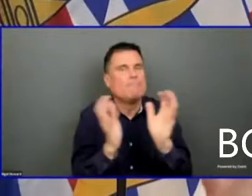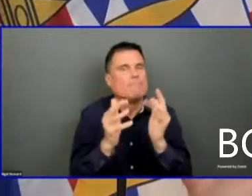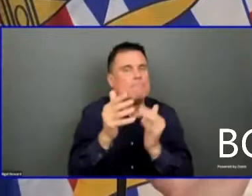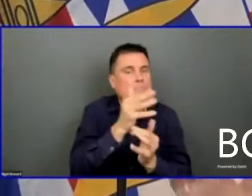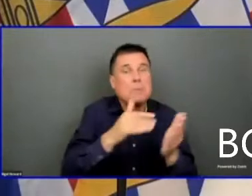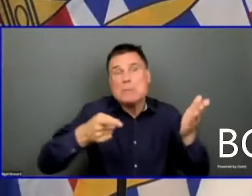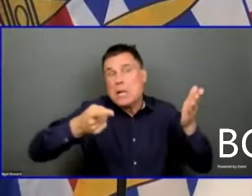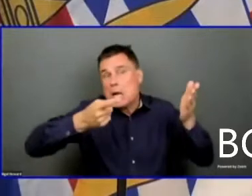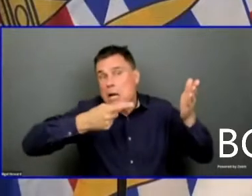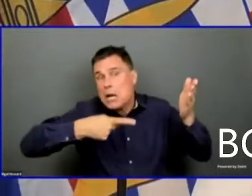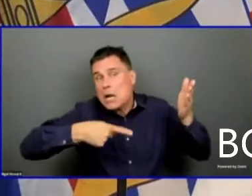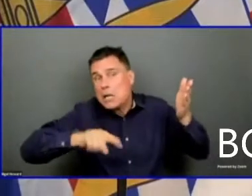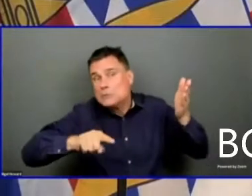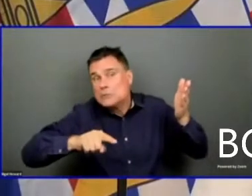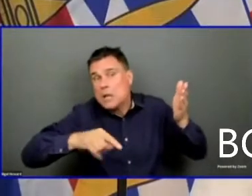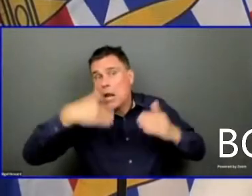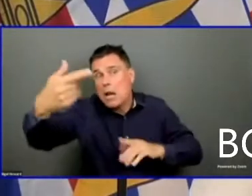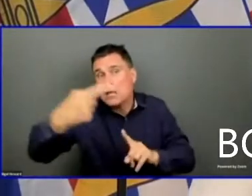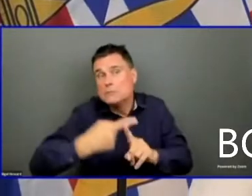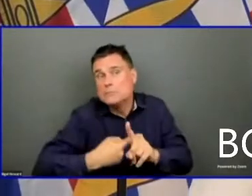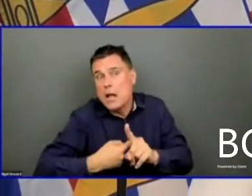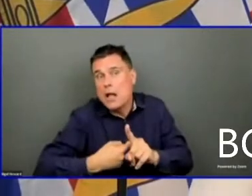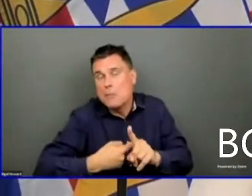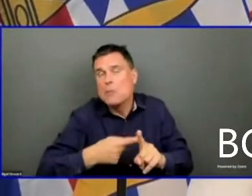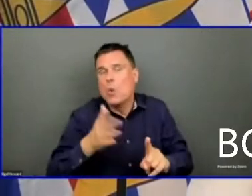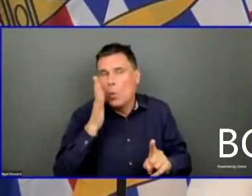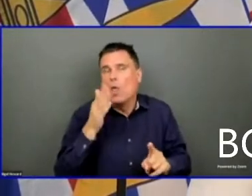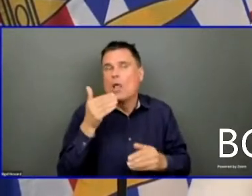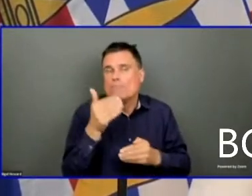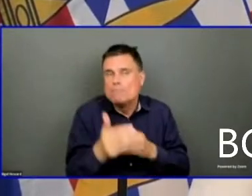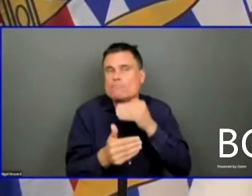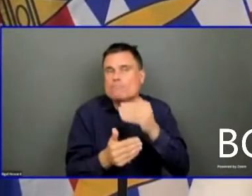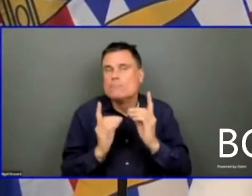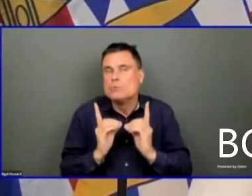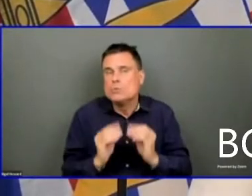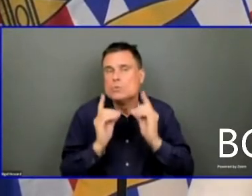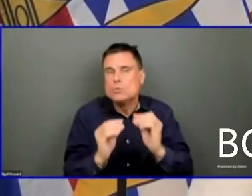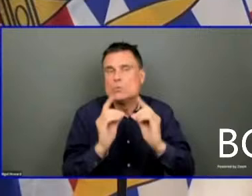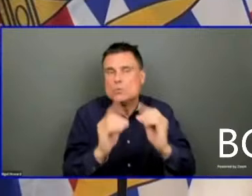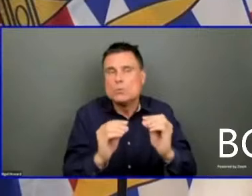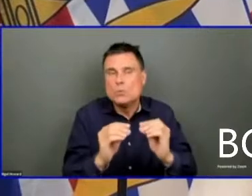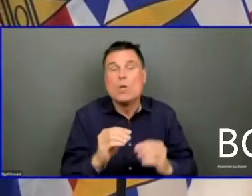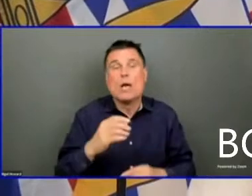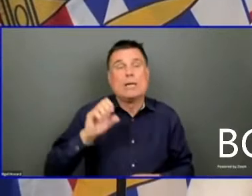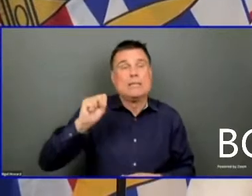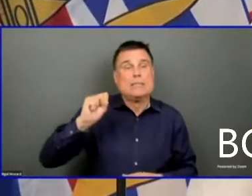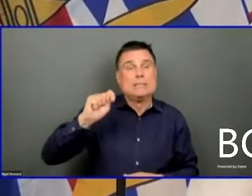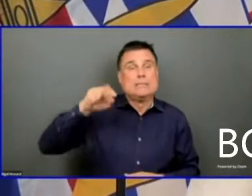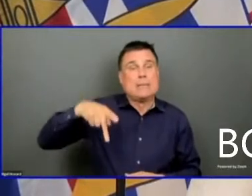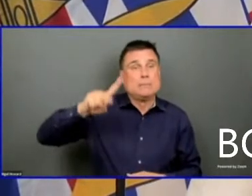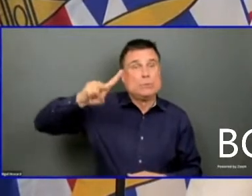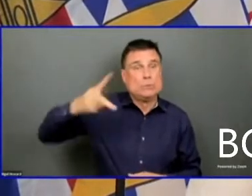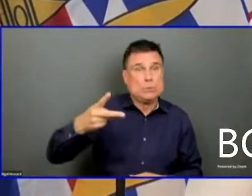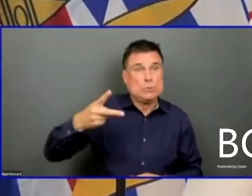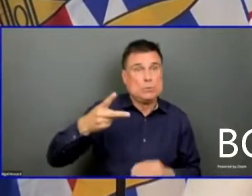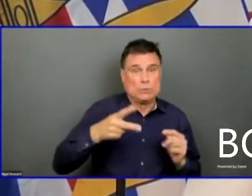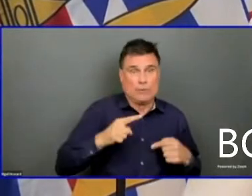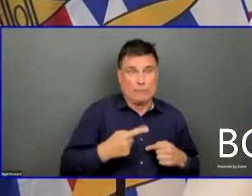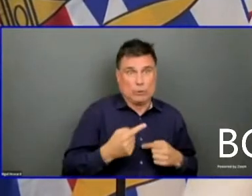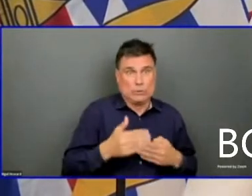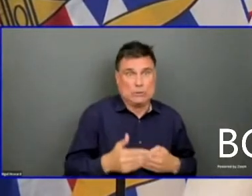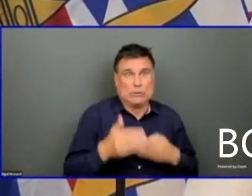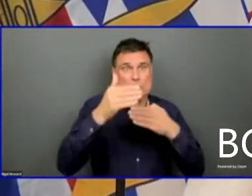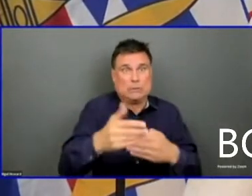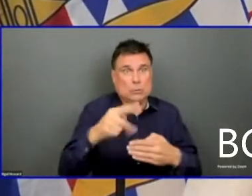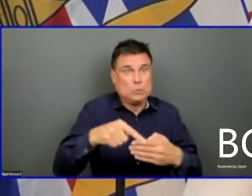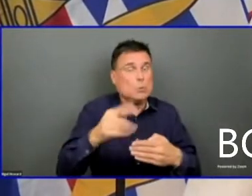消。 Step 2 is coming up. 那么同时呢，他说第二阶段重启呢，马上要重启。